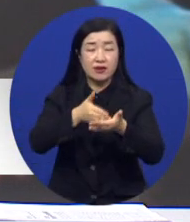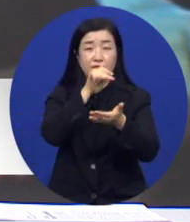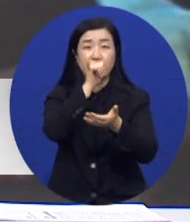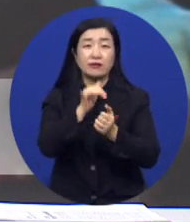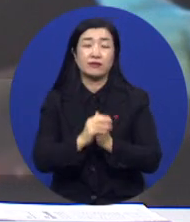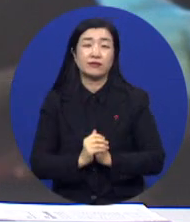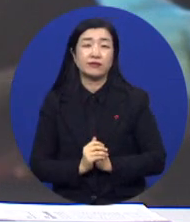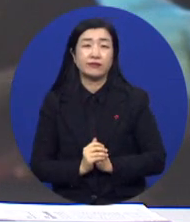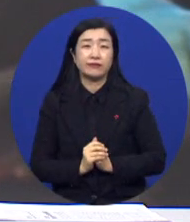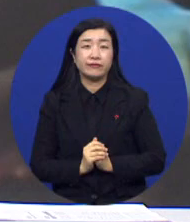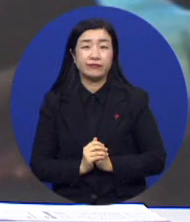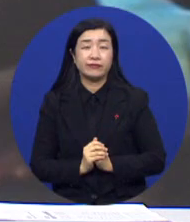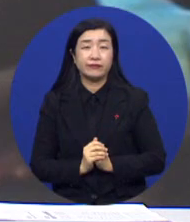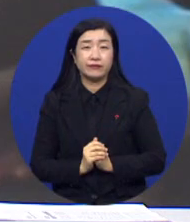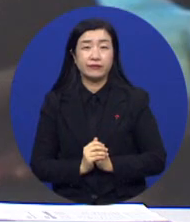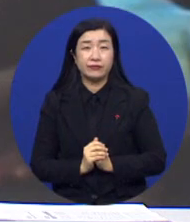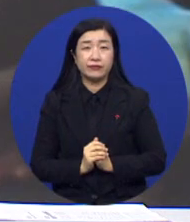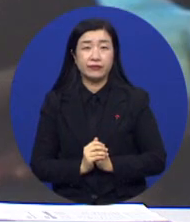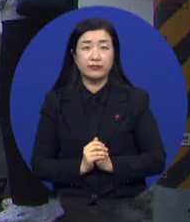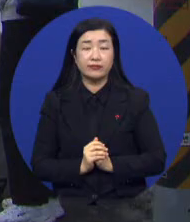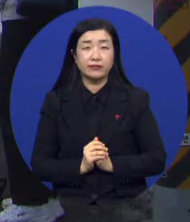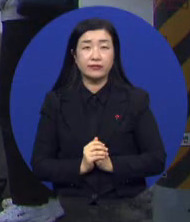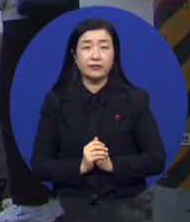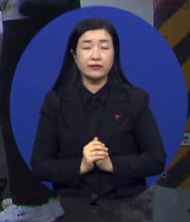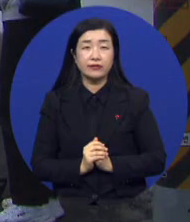김하은 기자입니다.